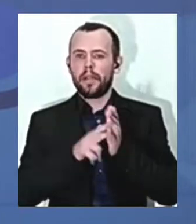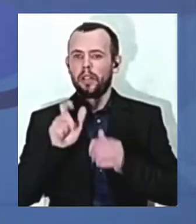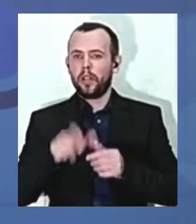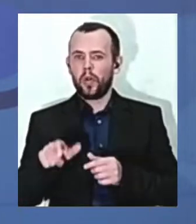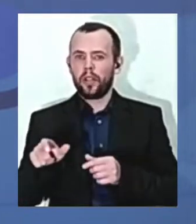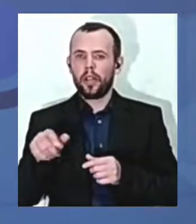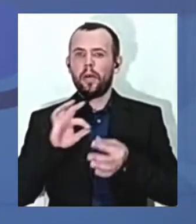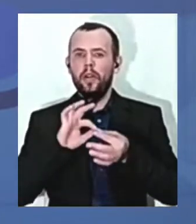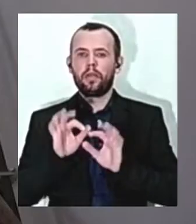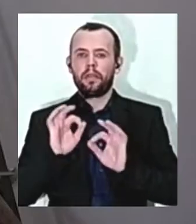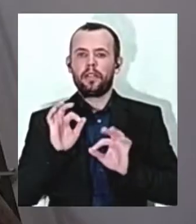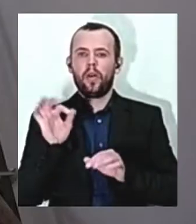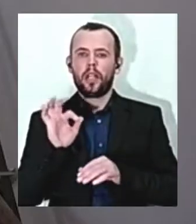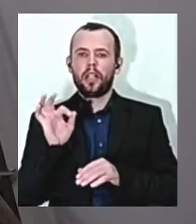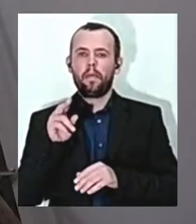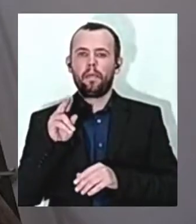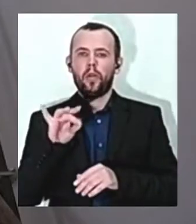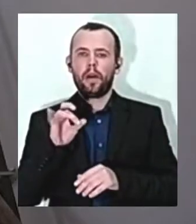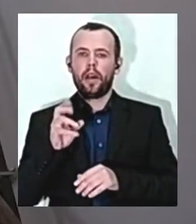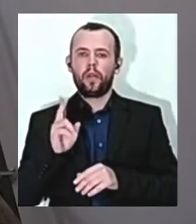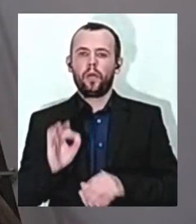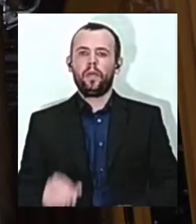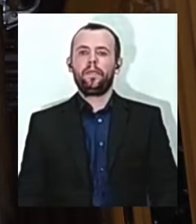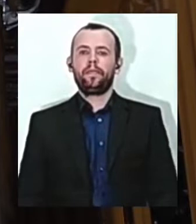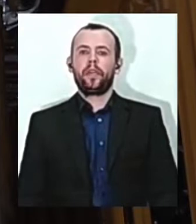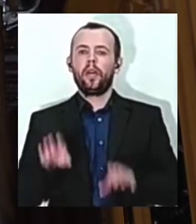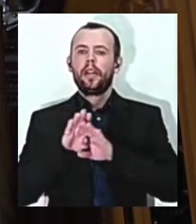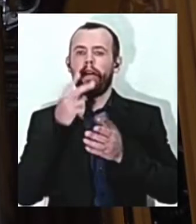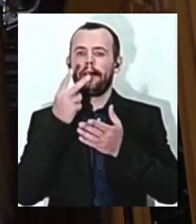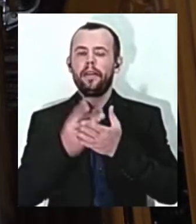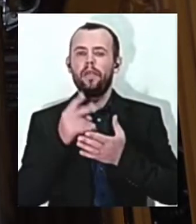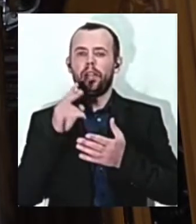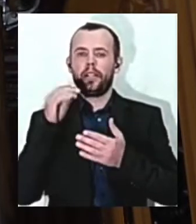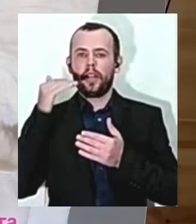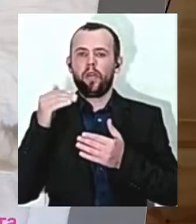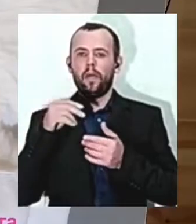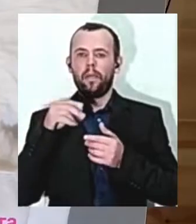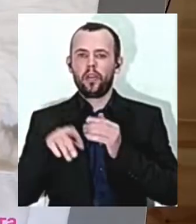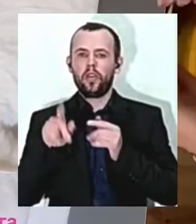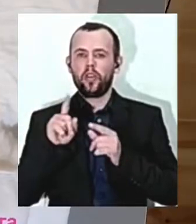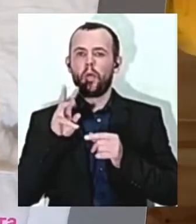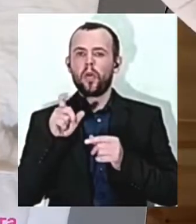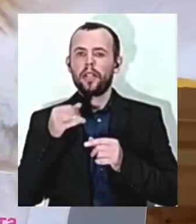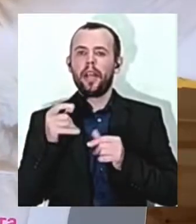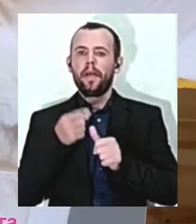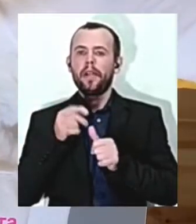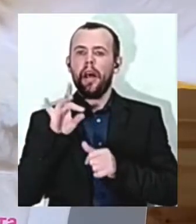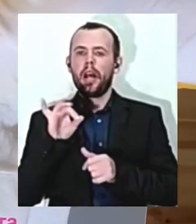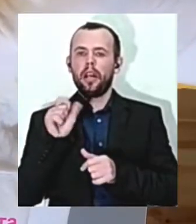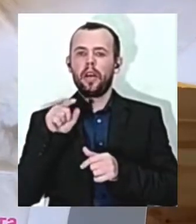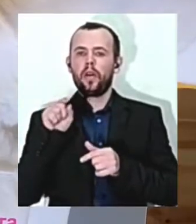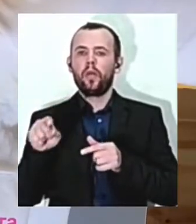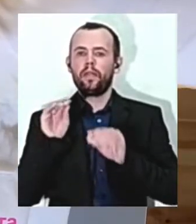розповість Олександра Пономаренко. Такий вигляд має стеля під'їзду, що у будинку музею імені Реріха. Тут висіла картина художника